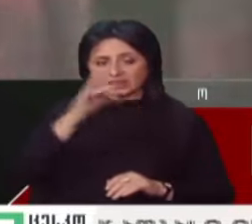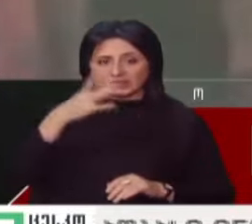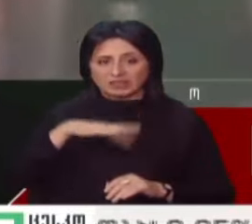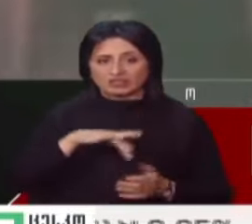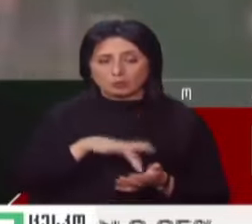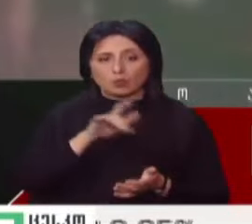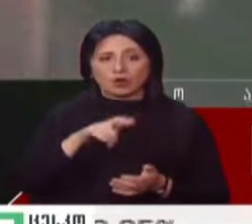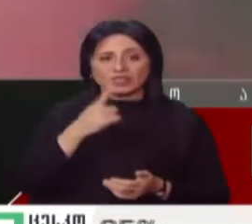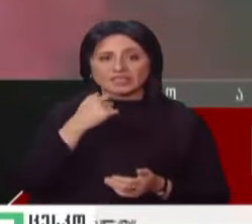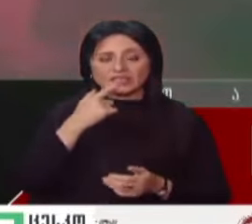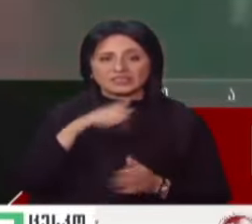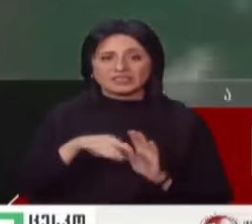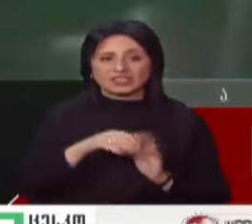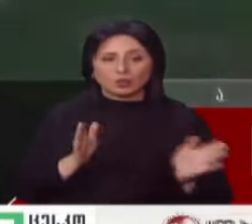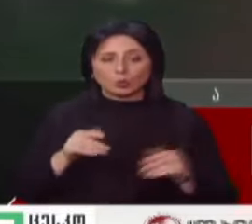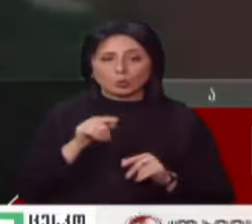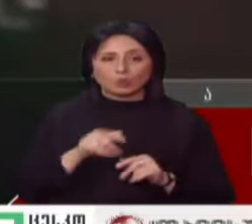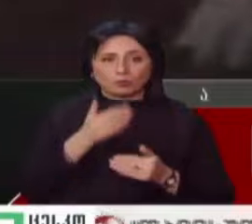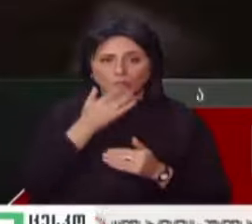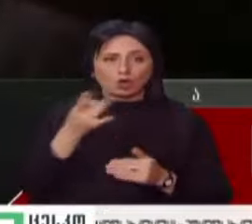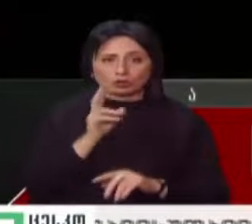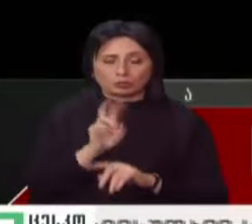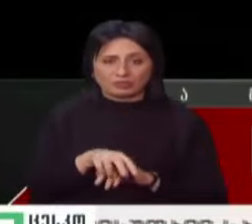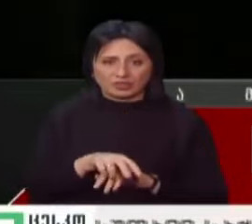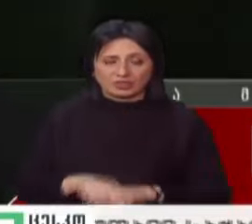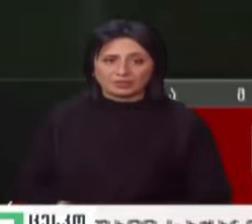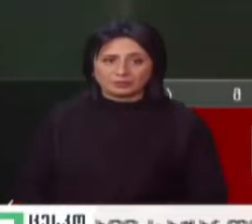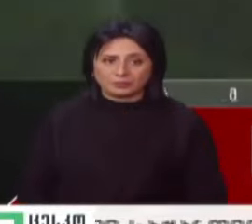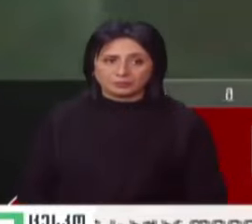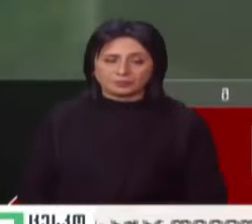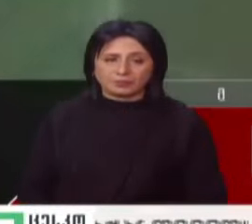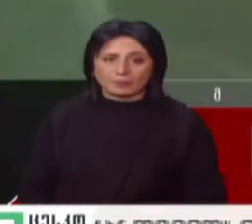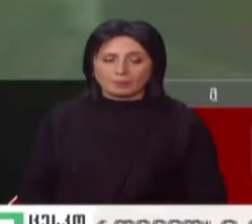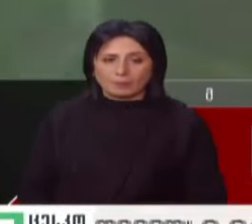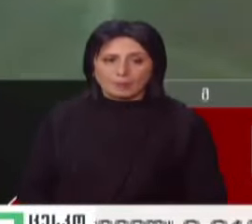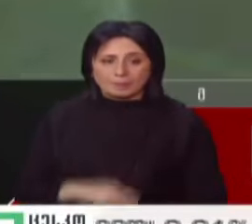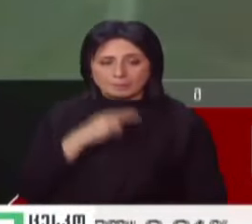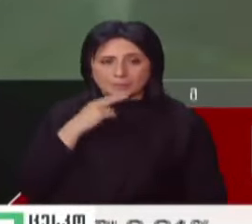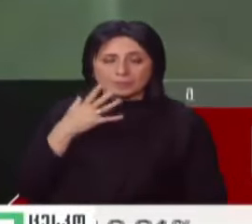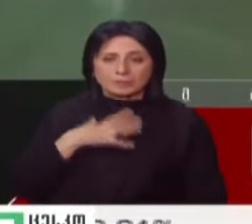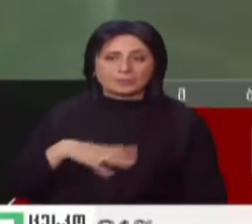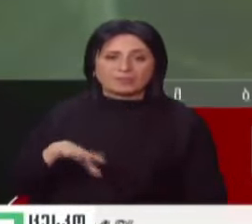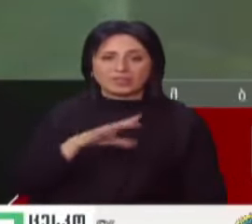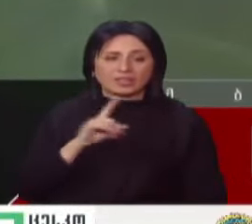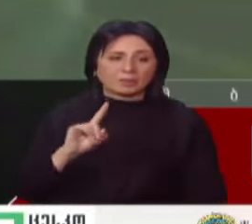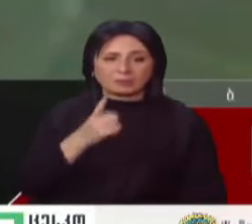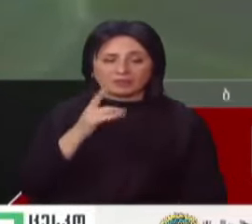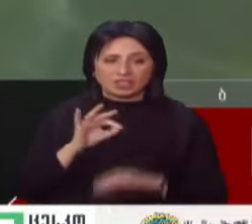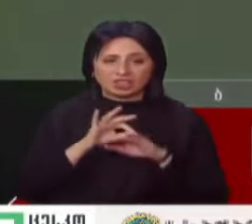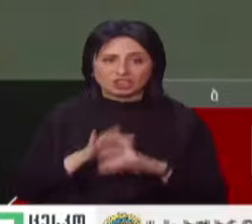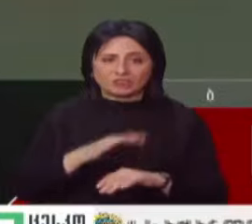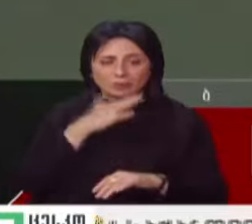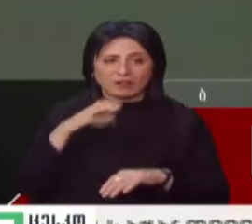საქართველოს მოქალაქეები წითელ საარჩევნო ყუთებთან ბოლოჯერ მივიდნენ. ყურადღება, ყურადღება! საქართველოში პირველად